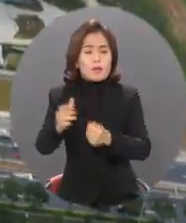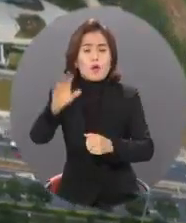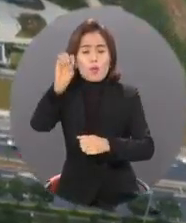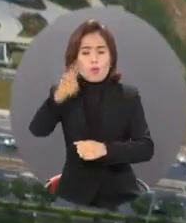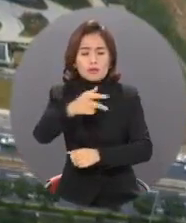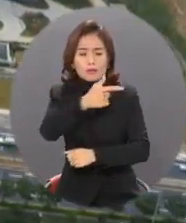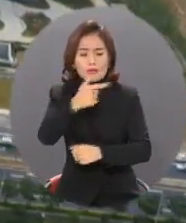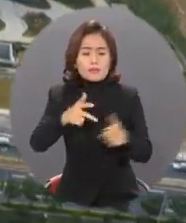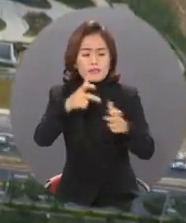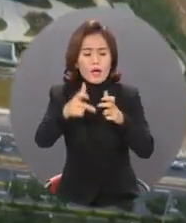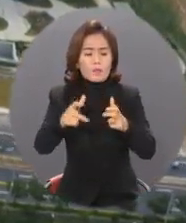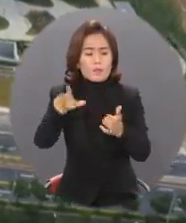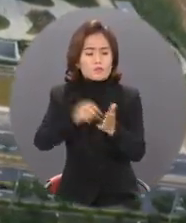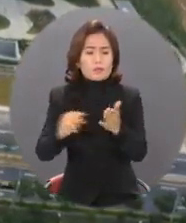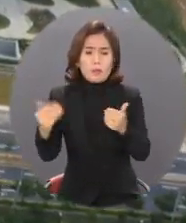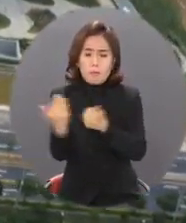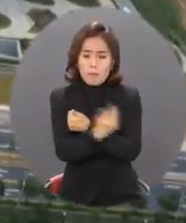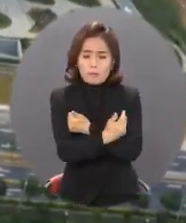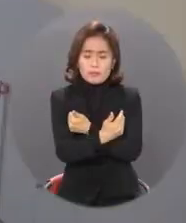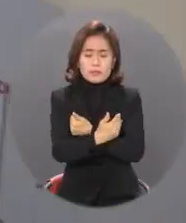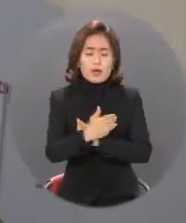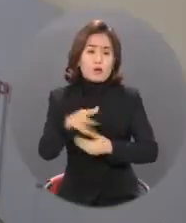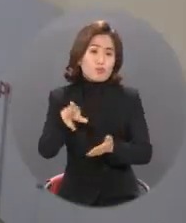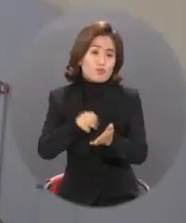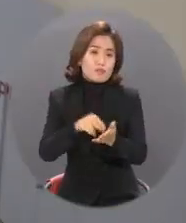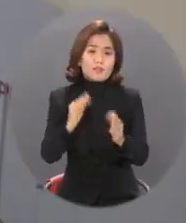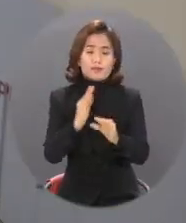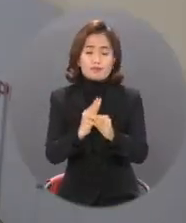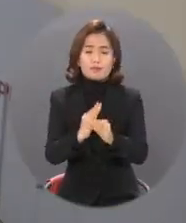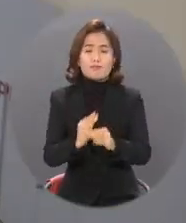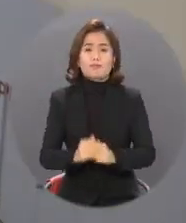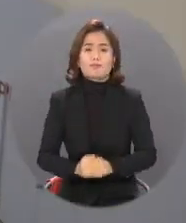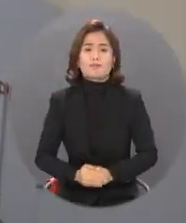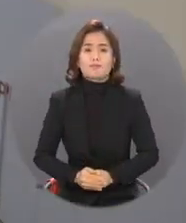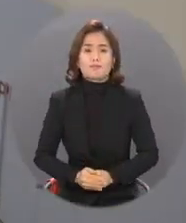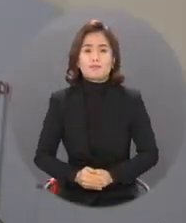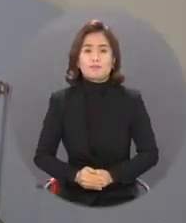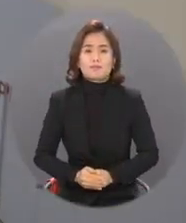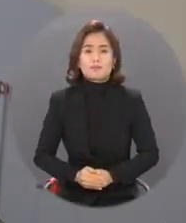대형 이슈나 사업들이 묻힐까 우려가 되고 있습니다. MBC 뉴스 송정근입니다.